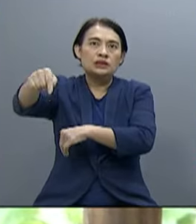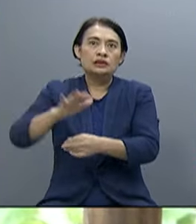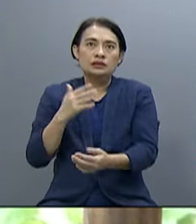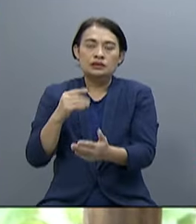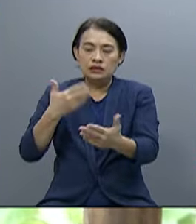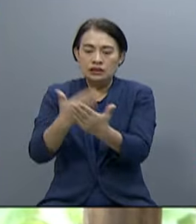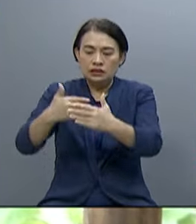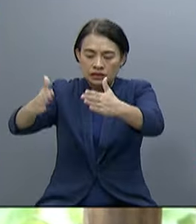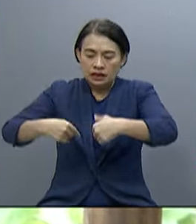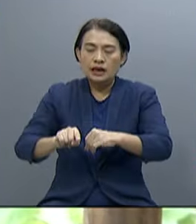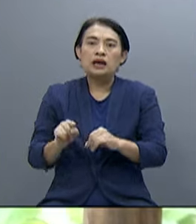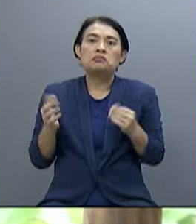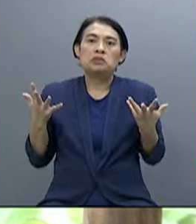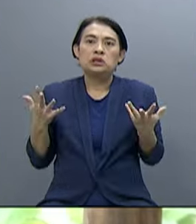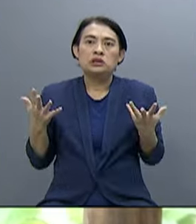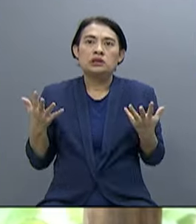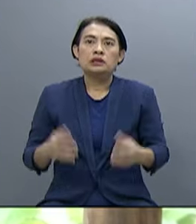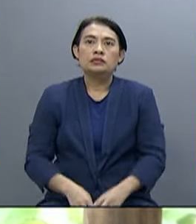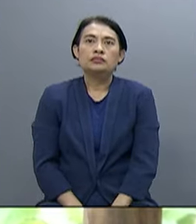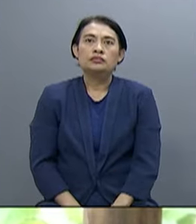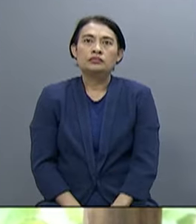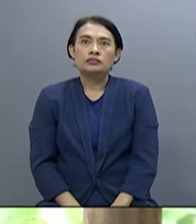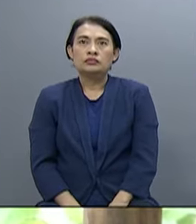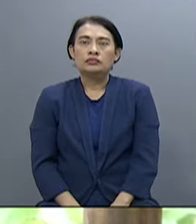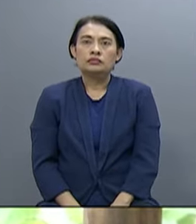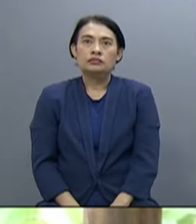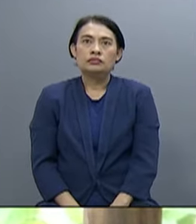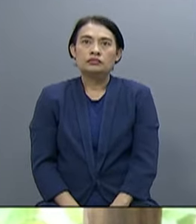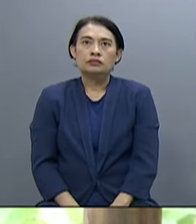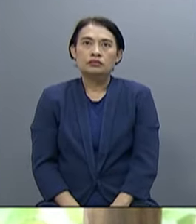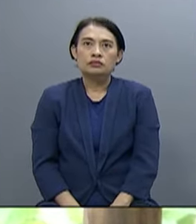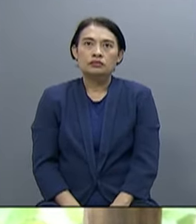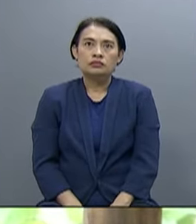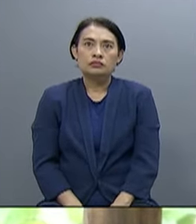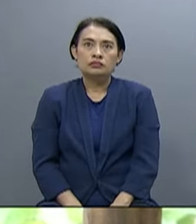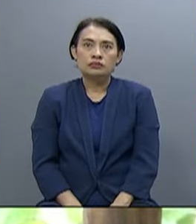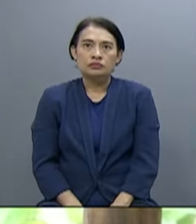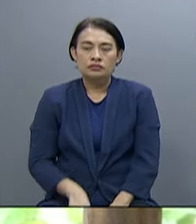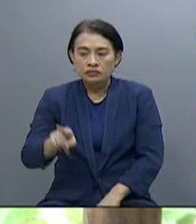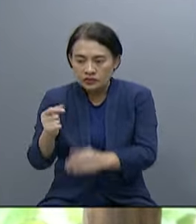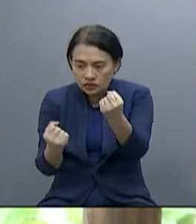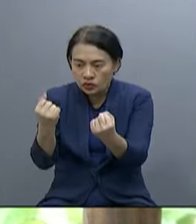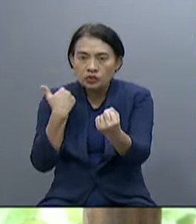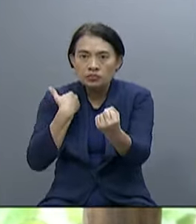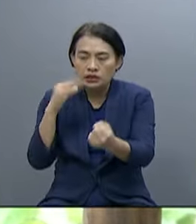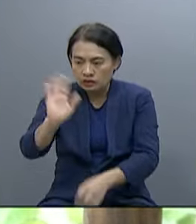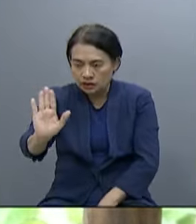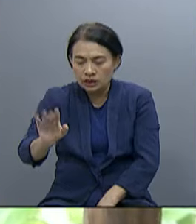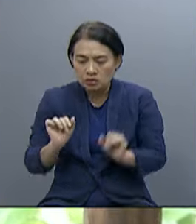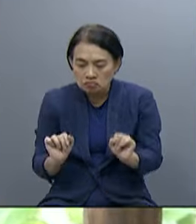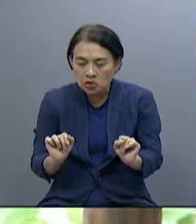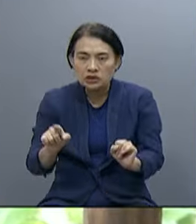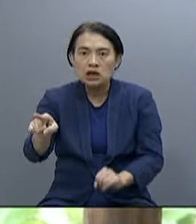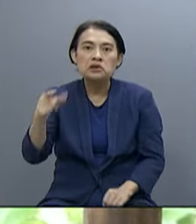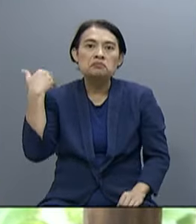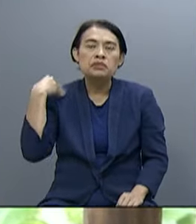รายได้เสริมเลยแล้วแต่ละคนไม่ใช่ว่าจะมีรถยนต์กับทุกคนหรือมอเตอร์ไซค์กับทุกคนบาง